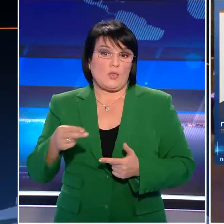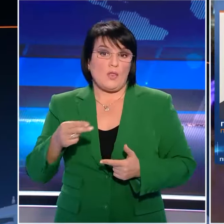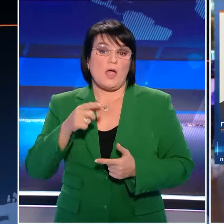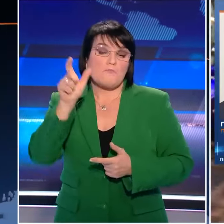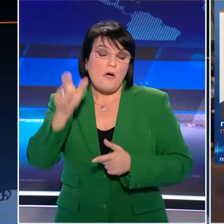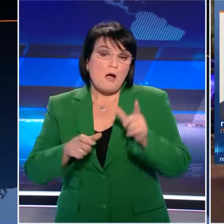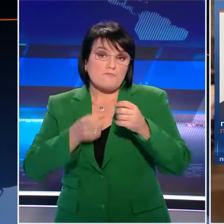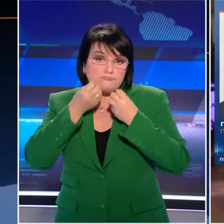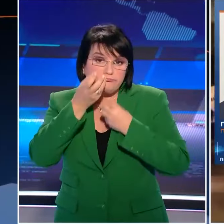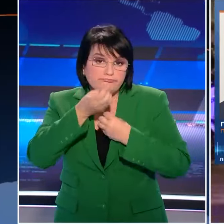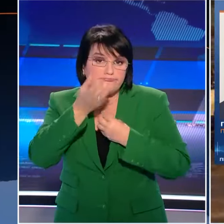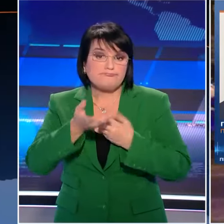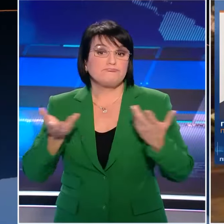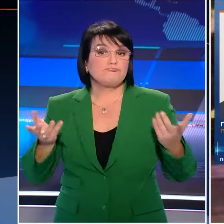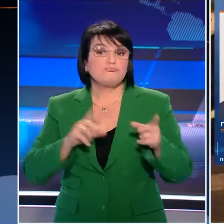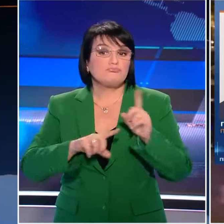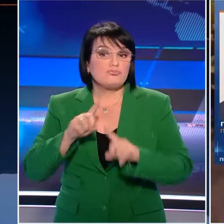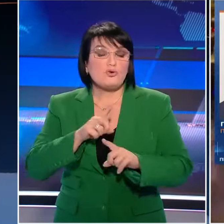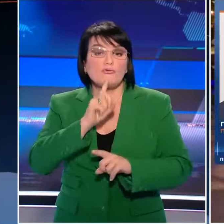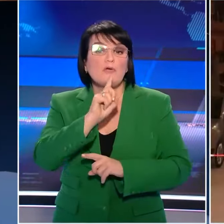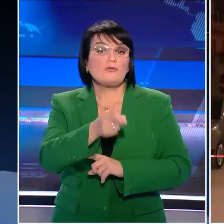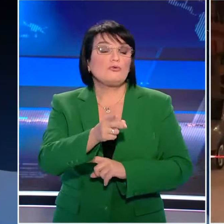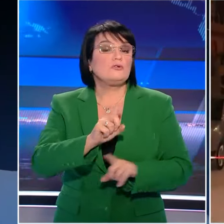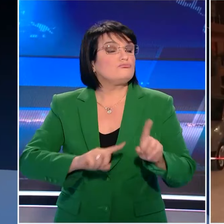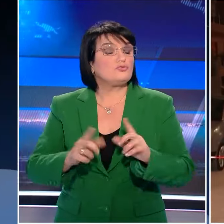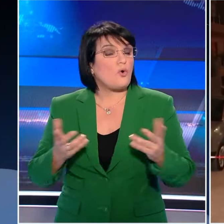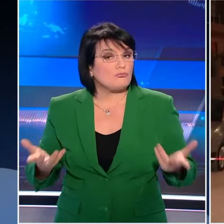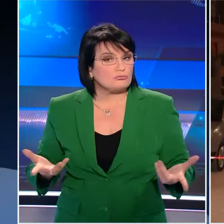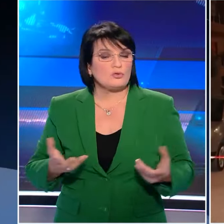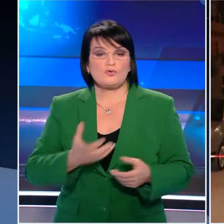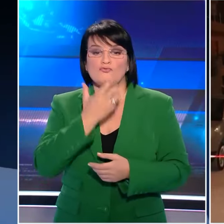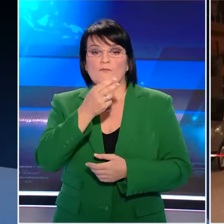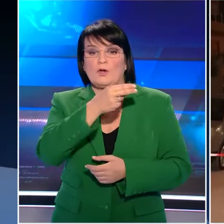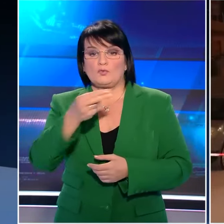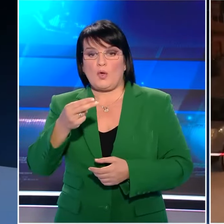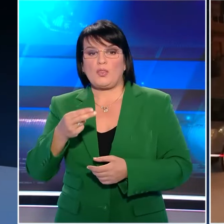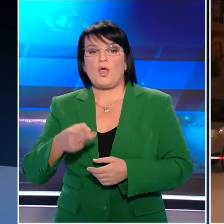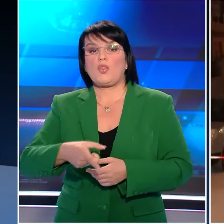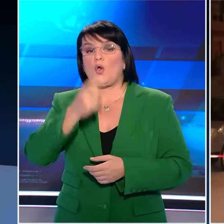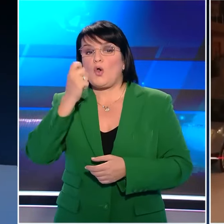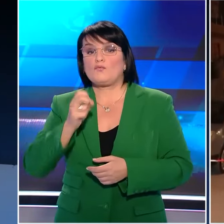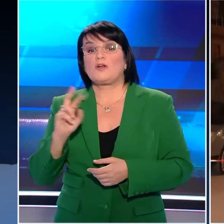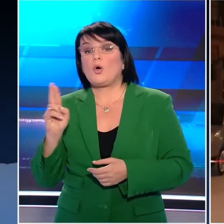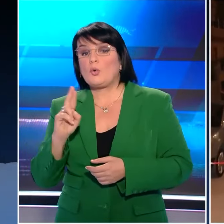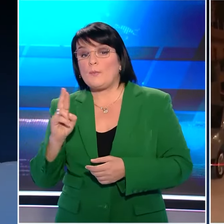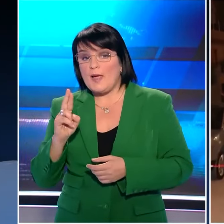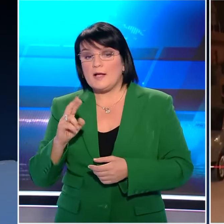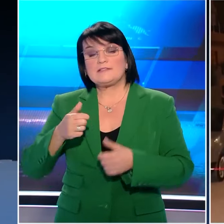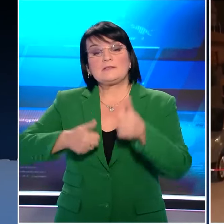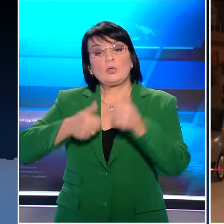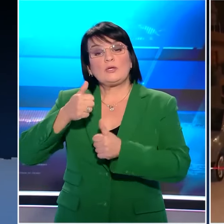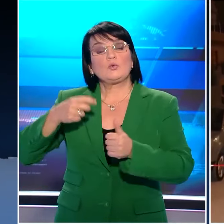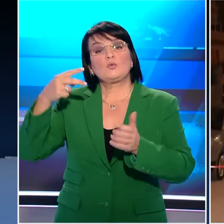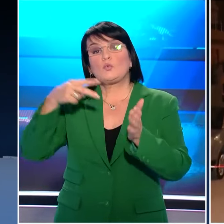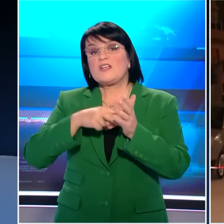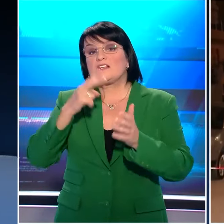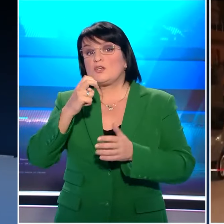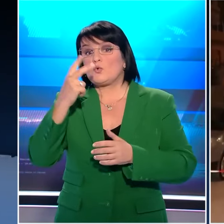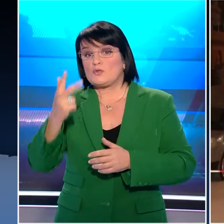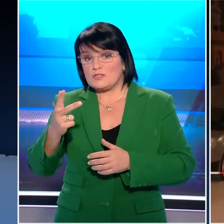αυτοί. Να μιλήσουν και να πούνε ποιος τους έδωσε την εντολή. Εξετάζεται σοβαρά η εμπλοκή των συλληφθέντων και στη δολοφονία του Βασίλη Ρουμπέτη τον Ιούνιο